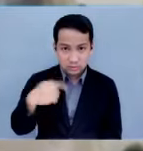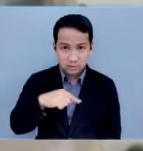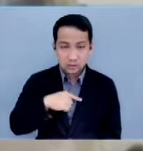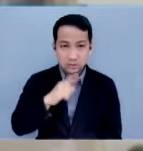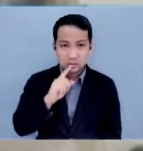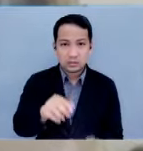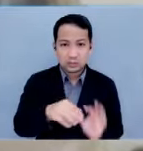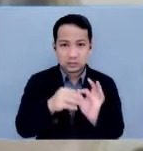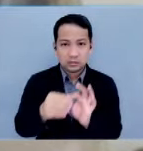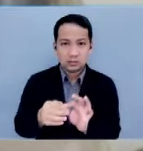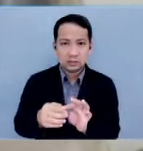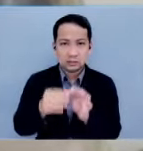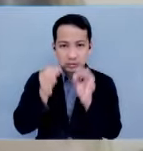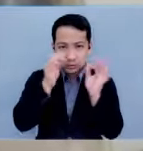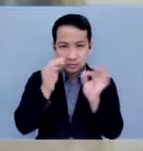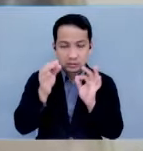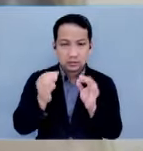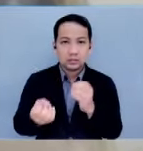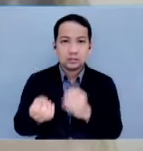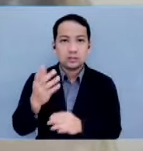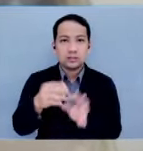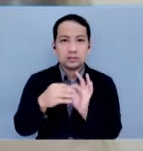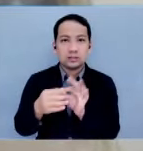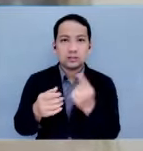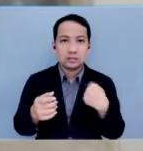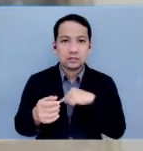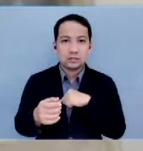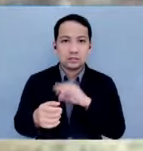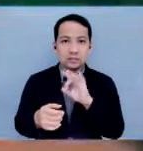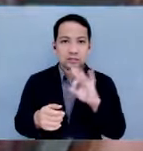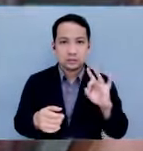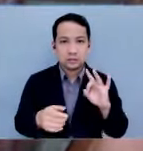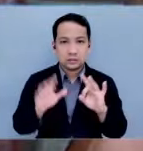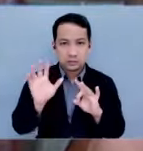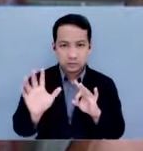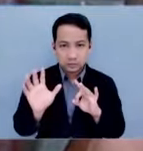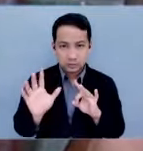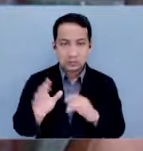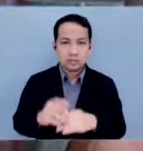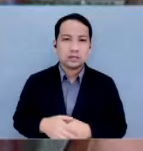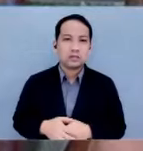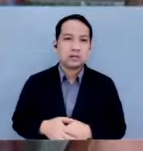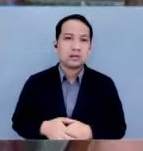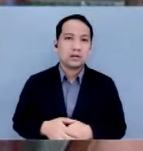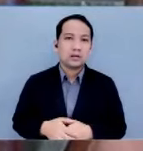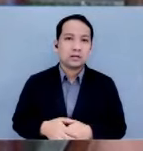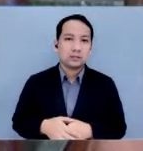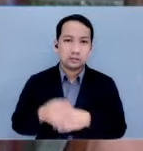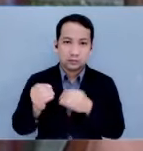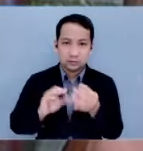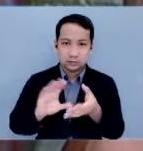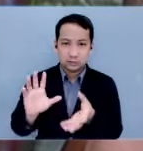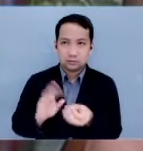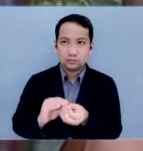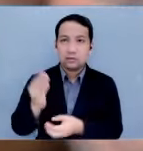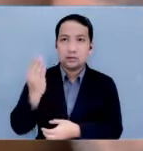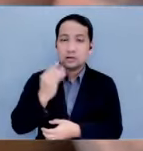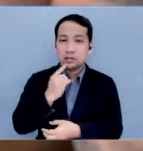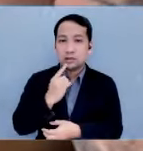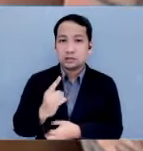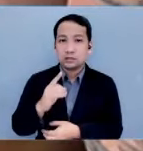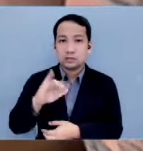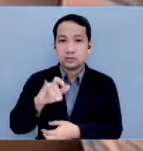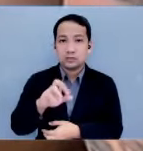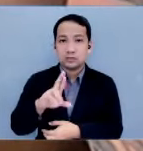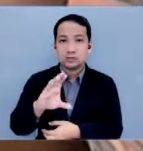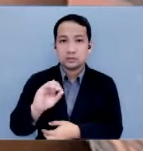shabu. Nagkakahalaga ito ng mahigit 850,000 pesos. Sa kabila ng operasyon, mariing itinanggi ni alias Jericho na may